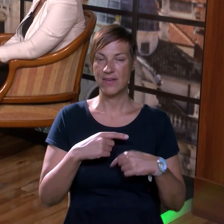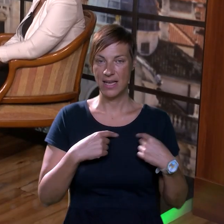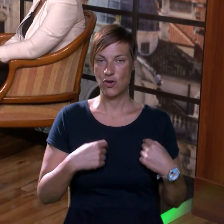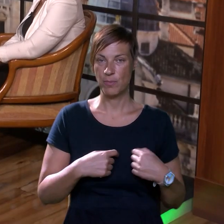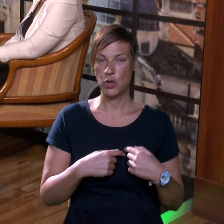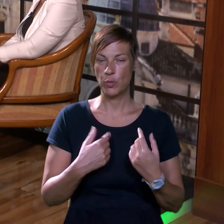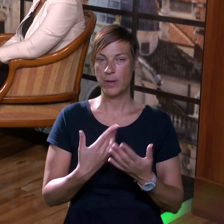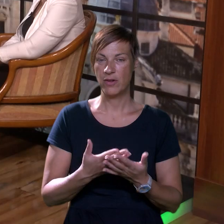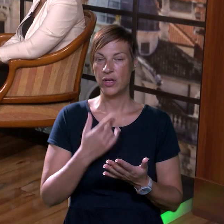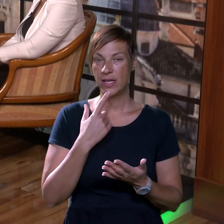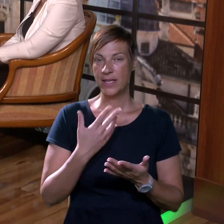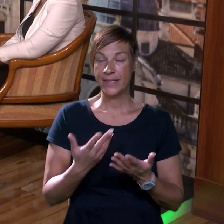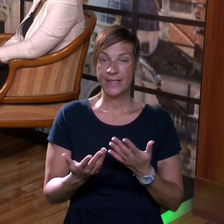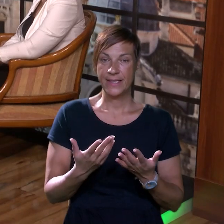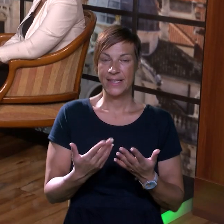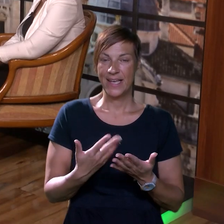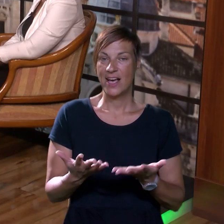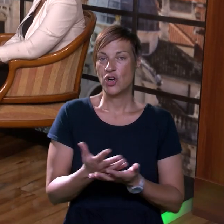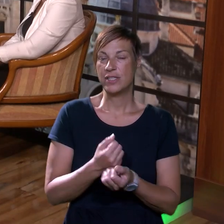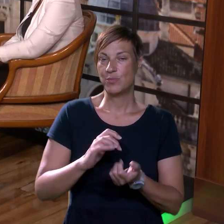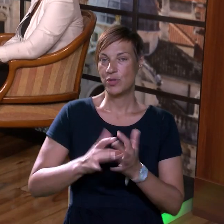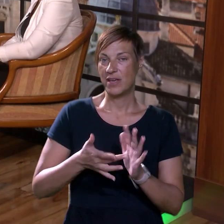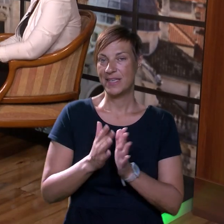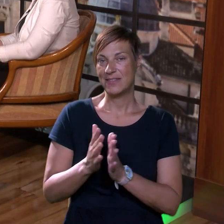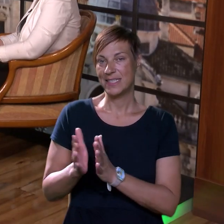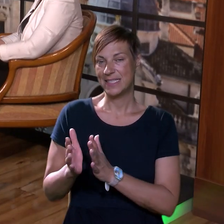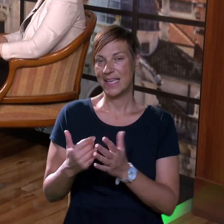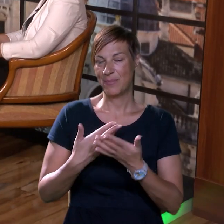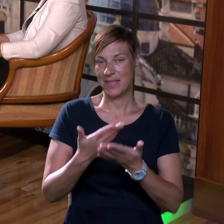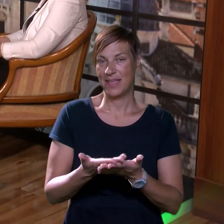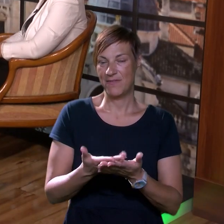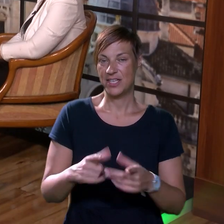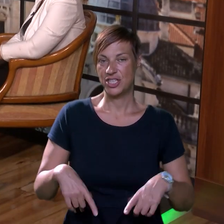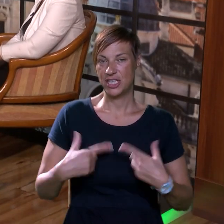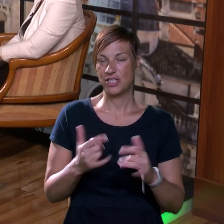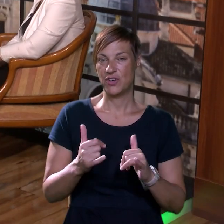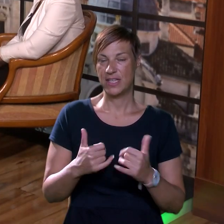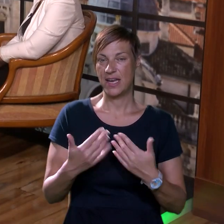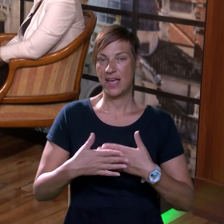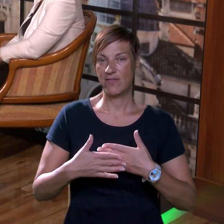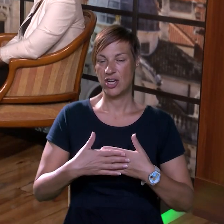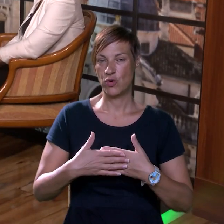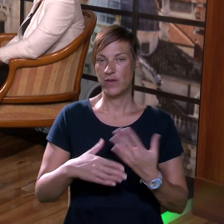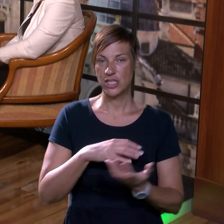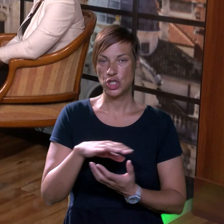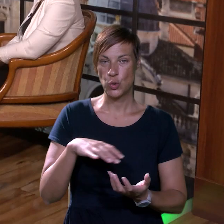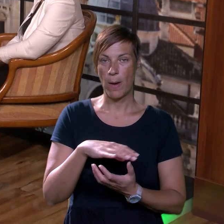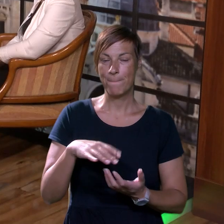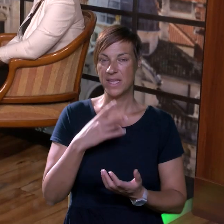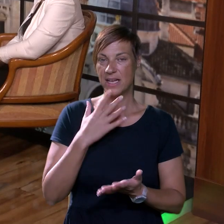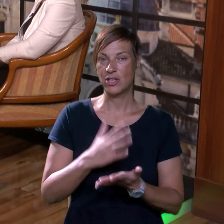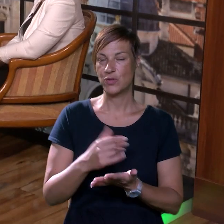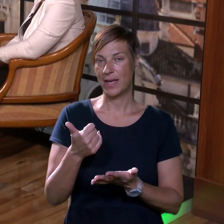velikom ljubavlju i koji nekako vam ispunjava sve segmente i vašeg života, naravno uz vašu